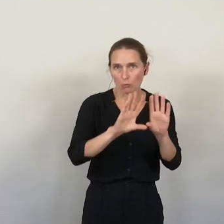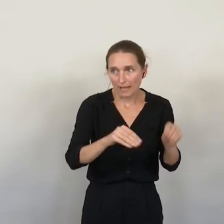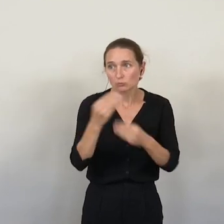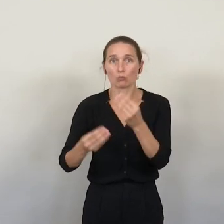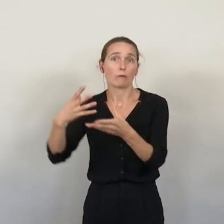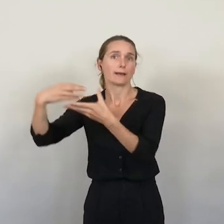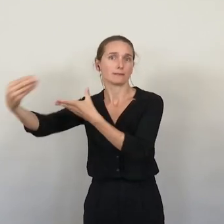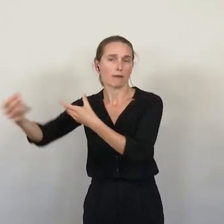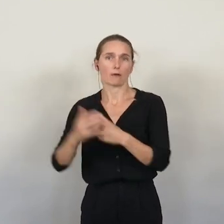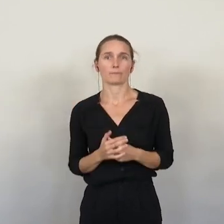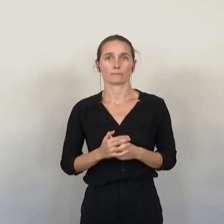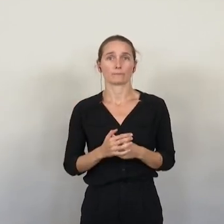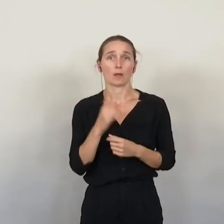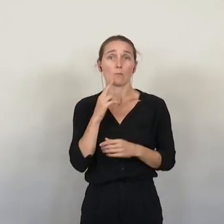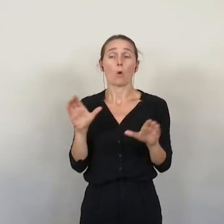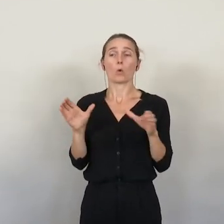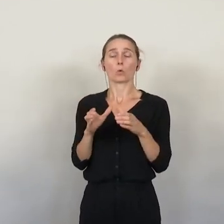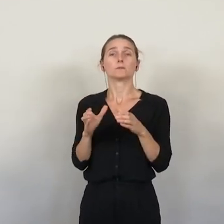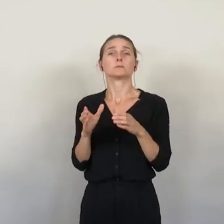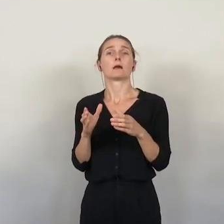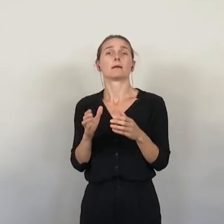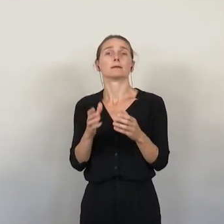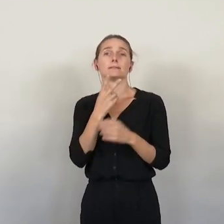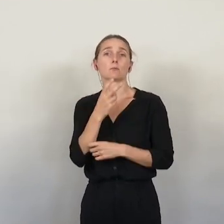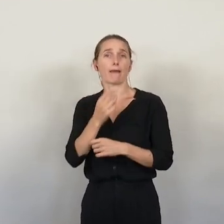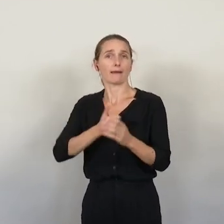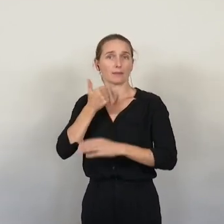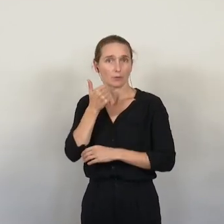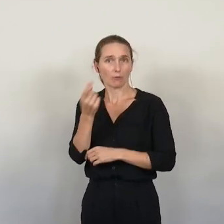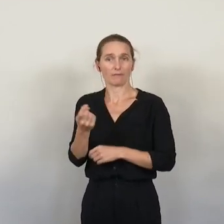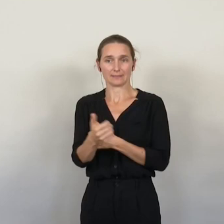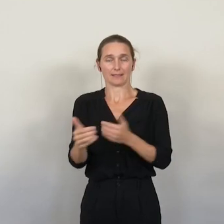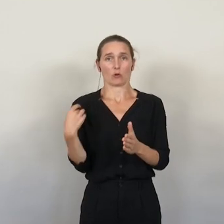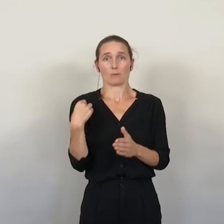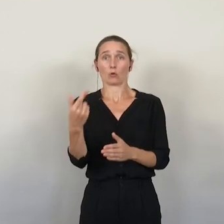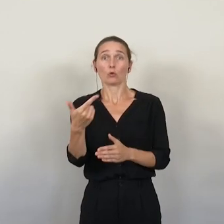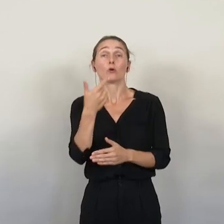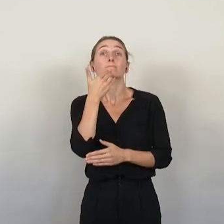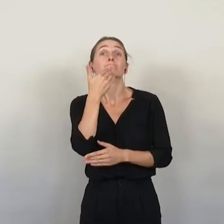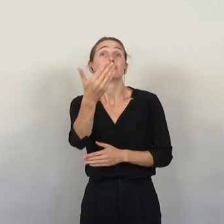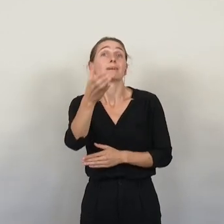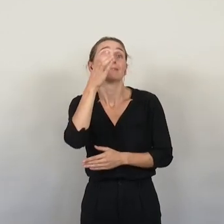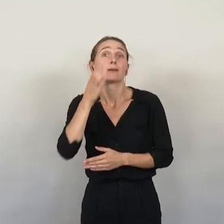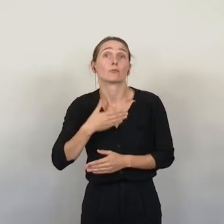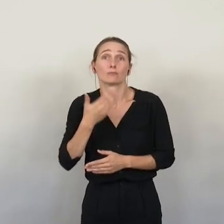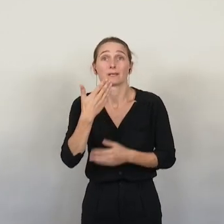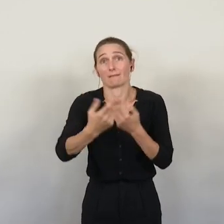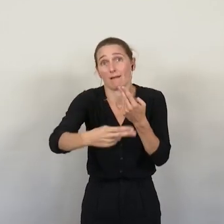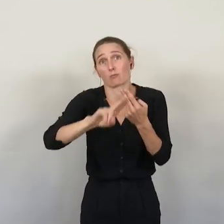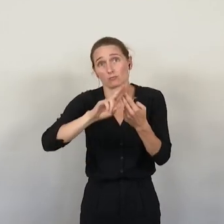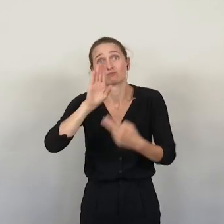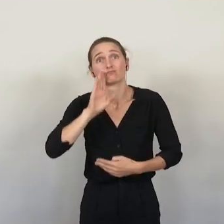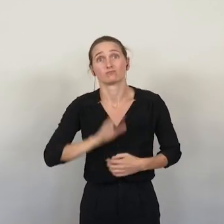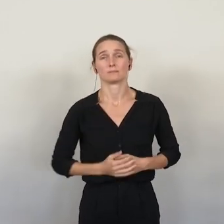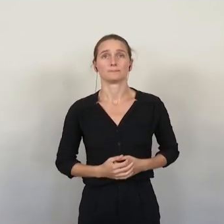indépendants du secteur 2 donc nous vous remercions Monsieur le Maire de de bien vouloir répondre à notre